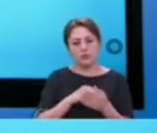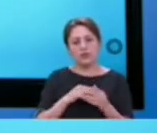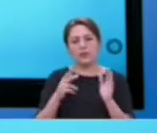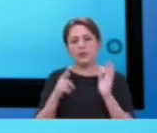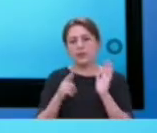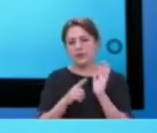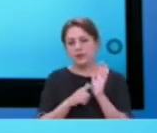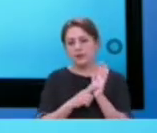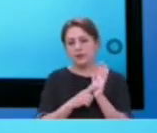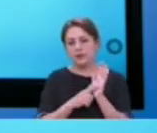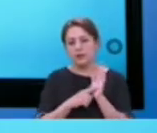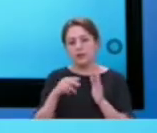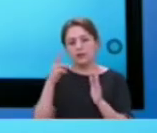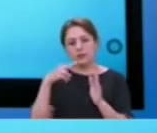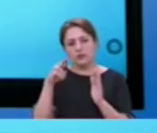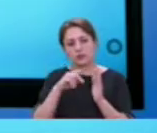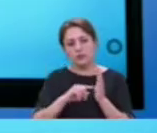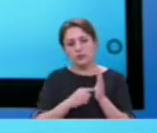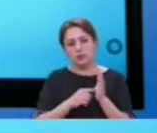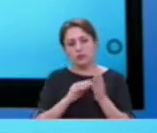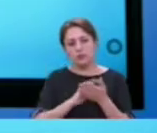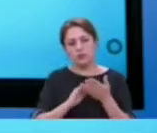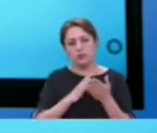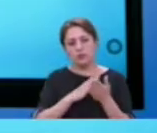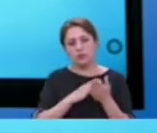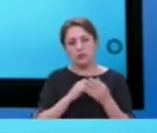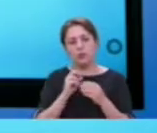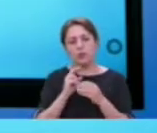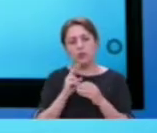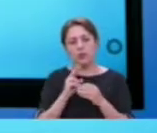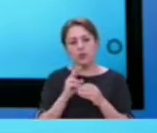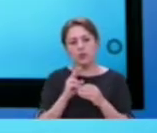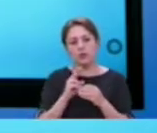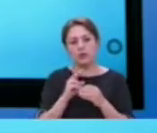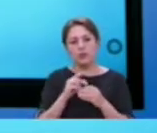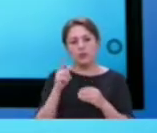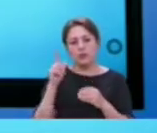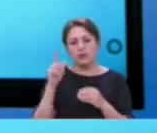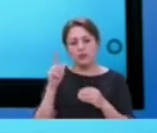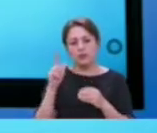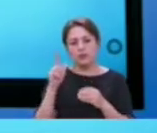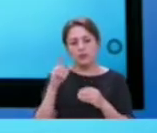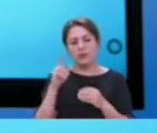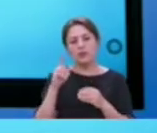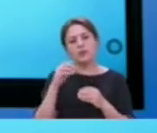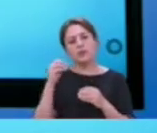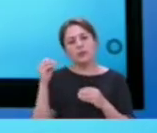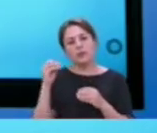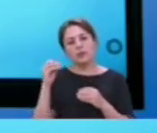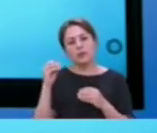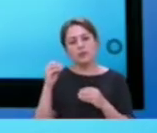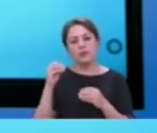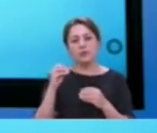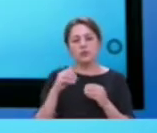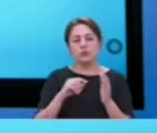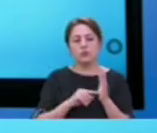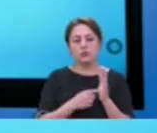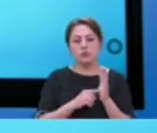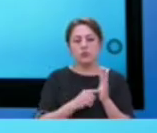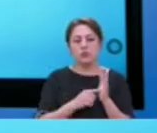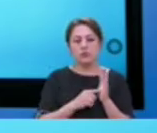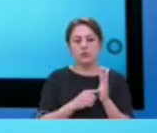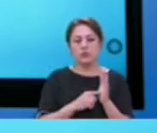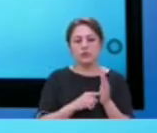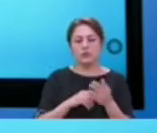7 D nuqtani joyladik. 12 ga G nuqta. Demak, koordinatasi 12 bo'lgan